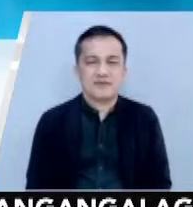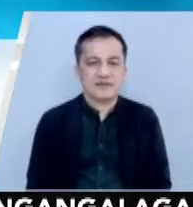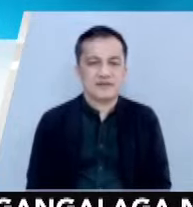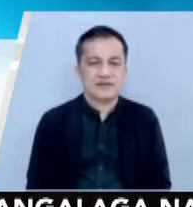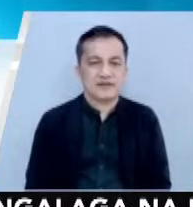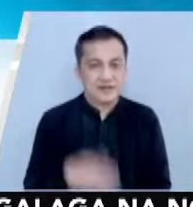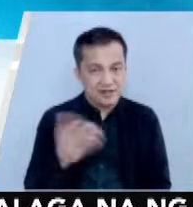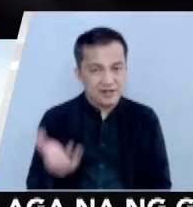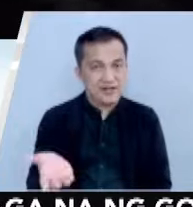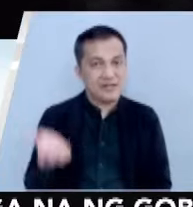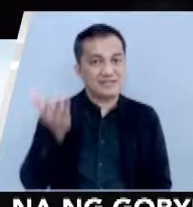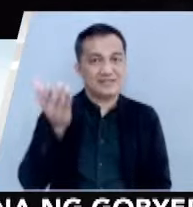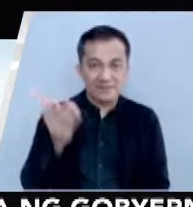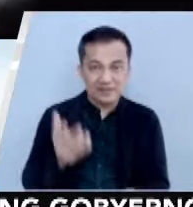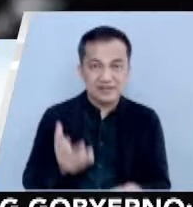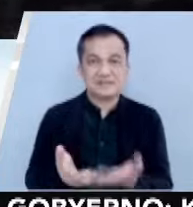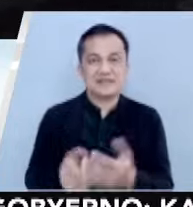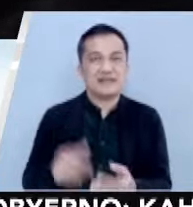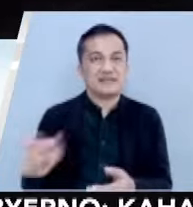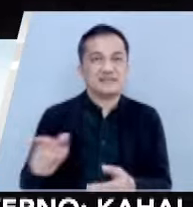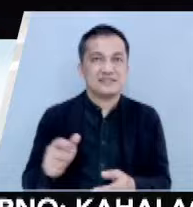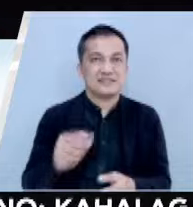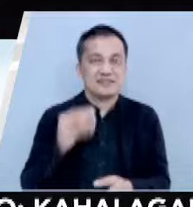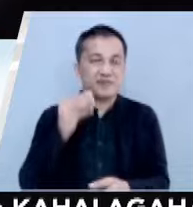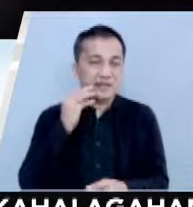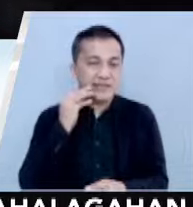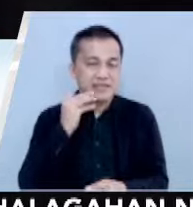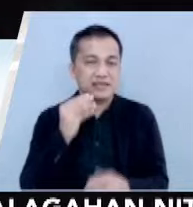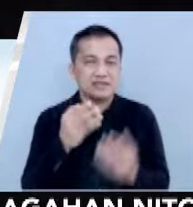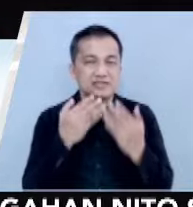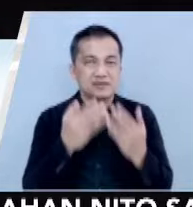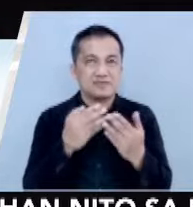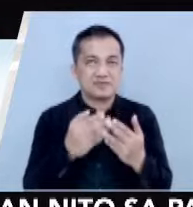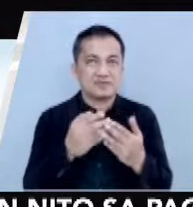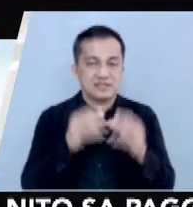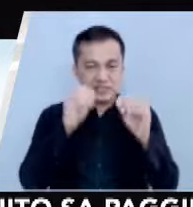Grateful naman si Marian sa voice teacher ni Zia na si Teacher